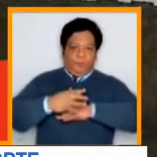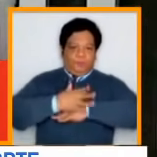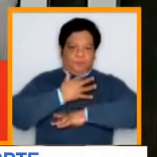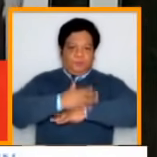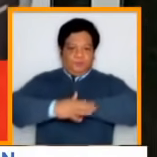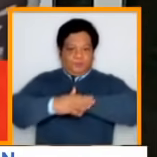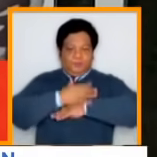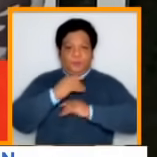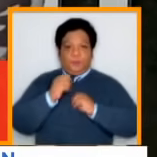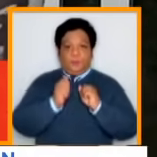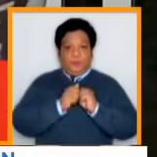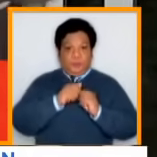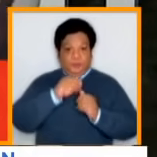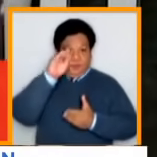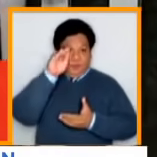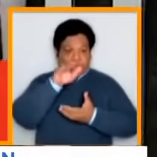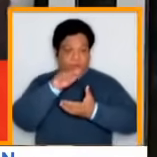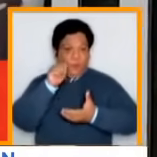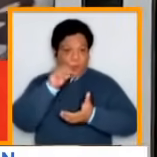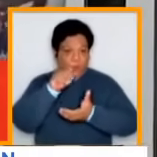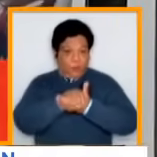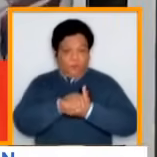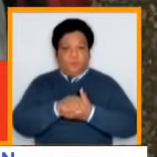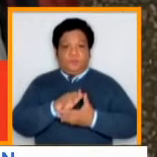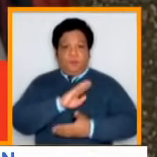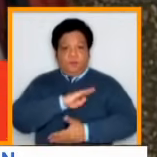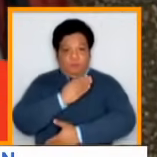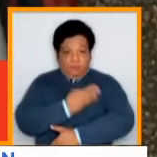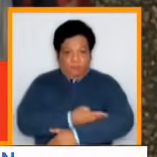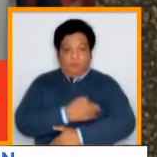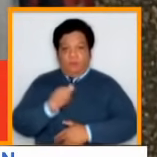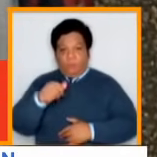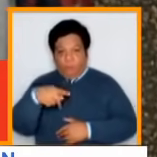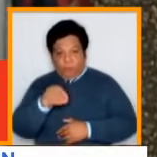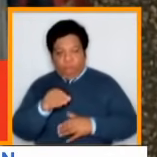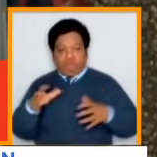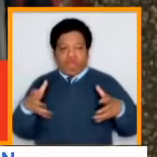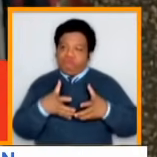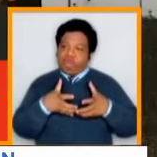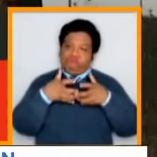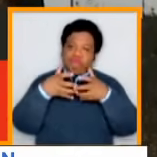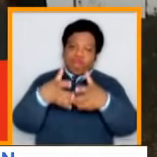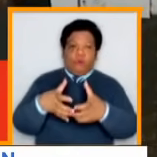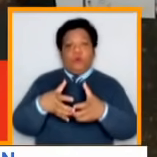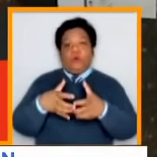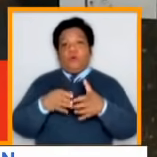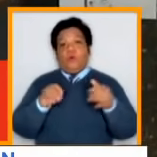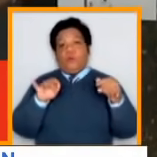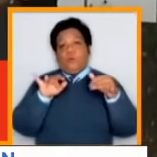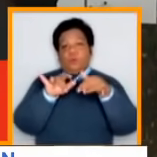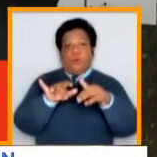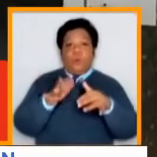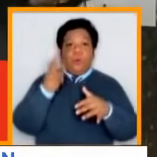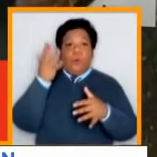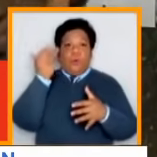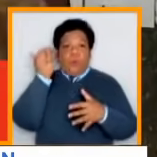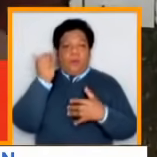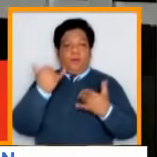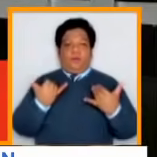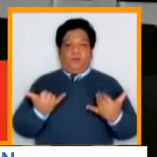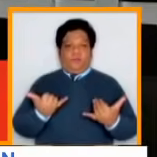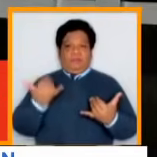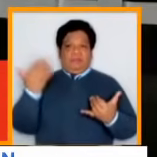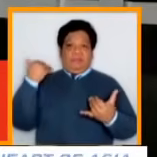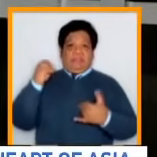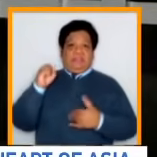apo, ito ang napili nilang puntahan ngayong Lunes. Iniwasan daw kasi nila ang pagdagsa ng mga tao dito noong weekend.